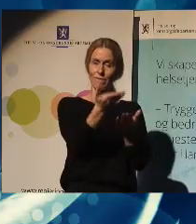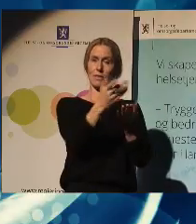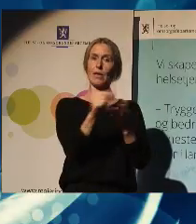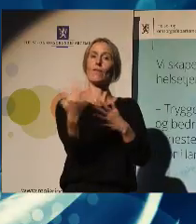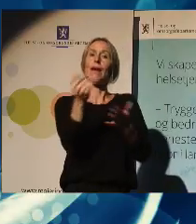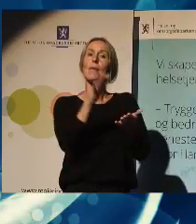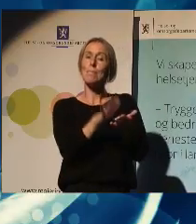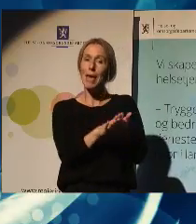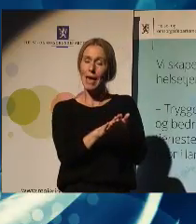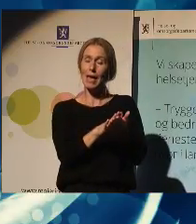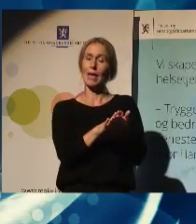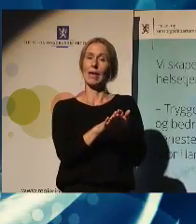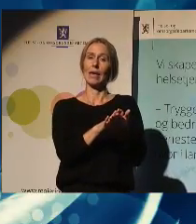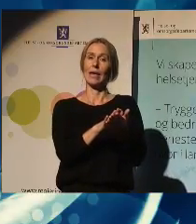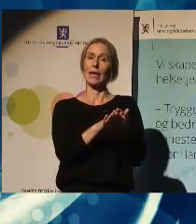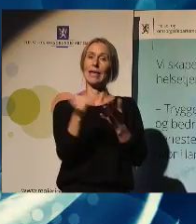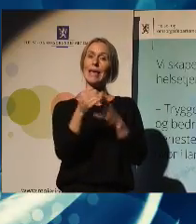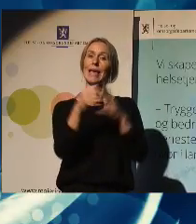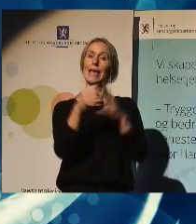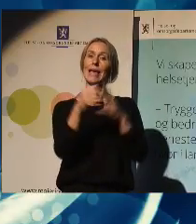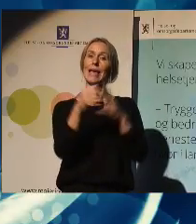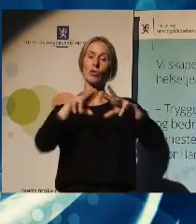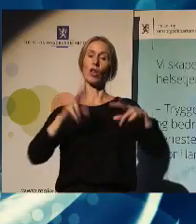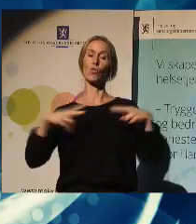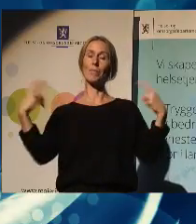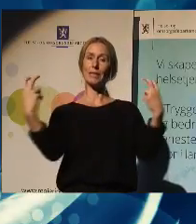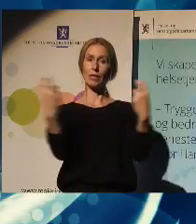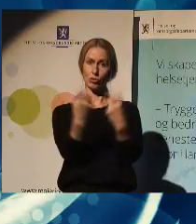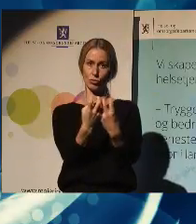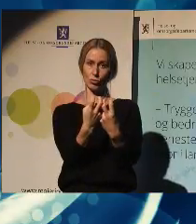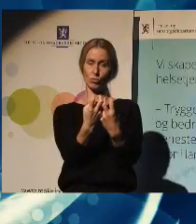en internasjonal kommisjon som